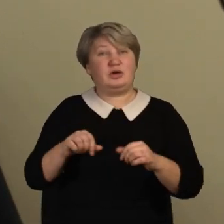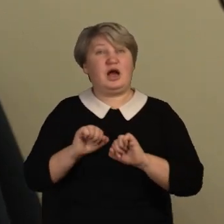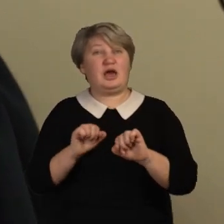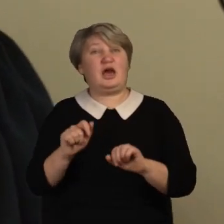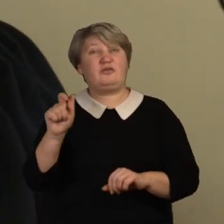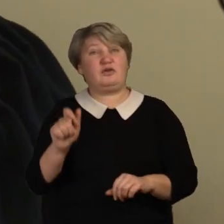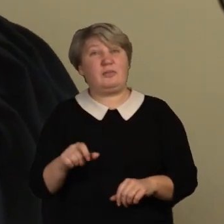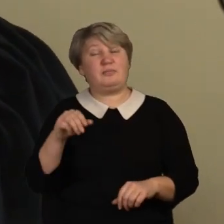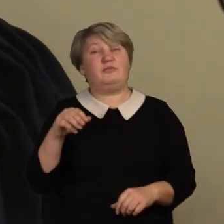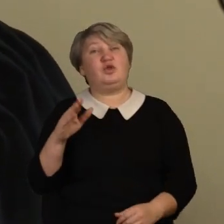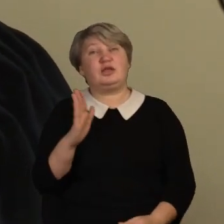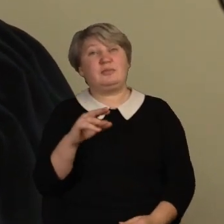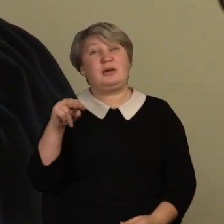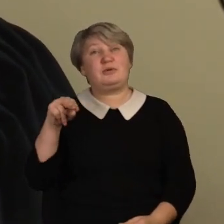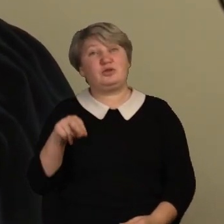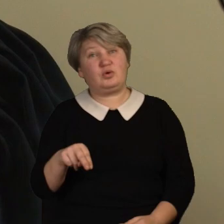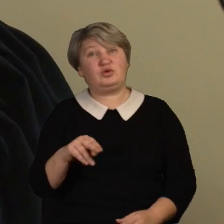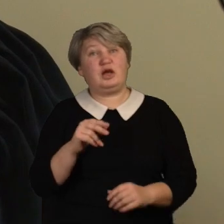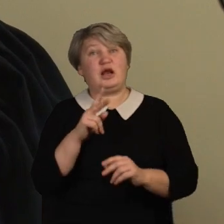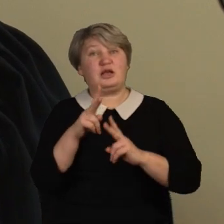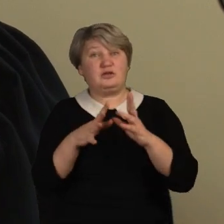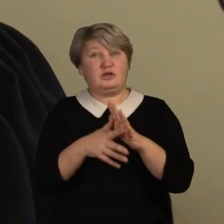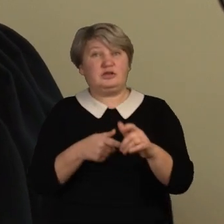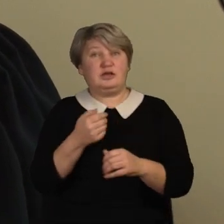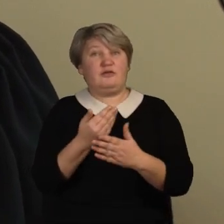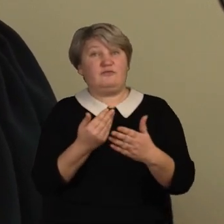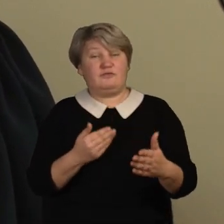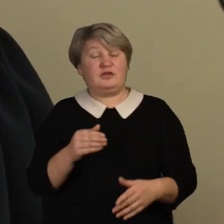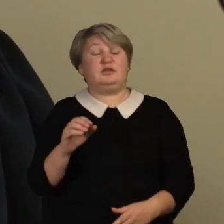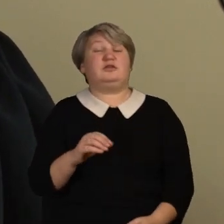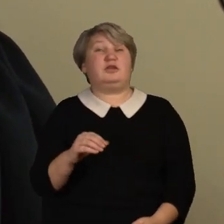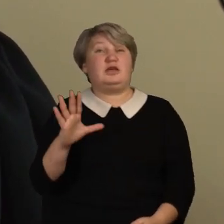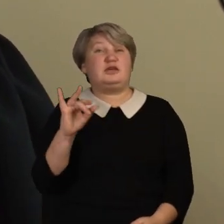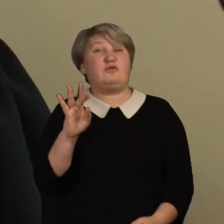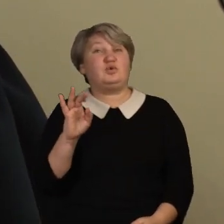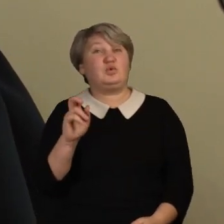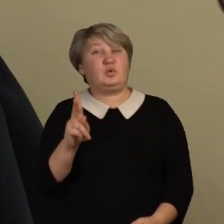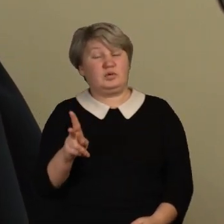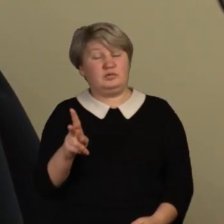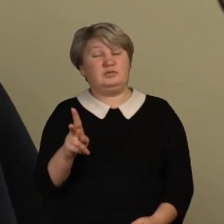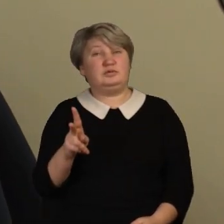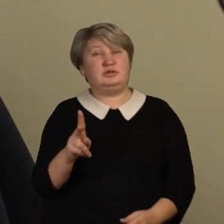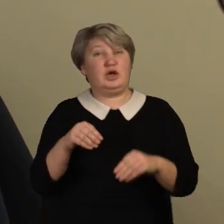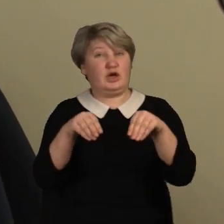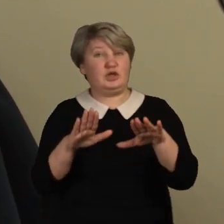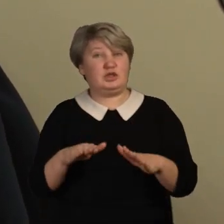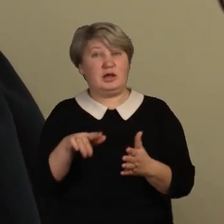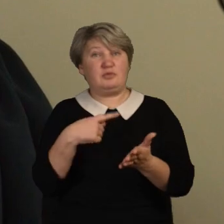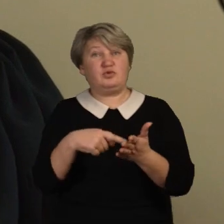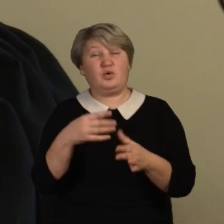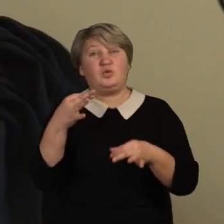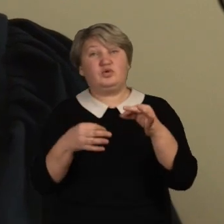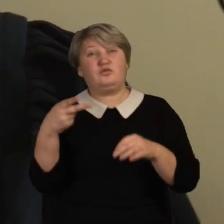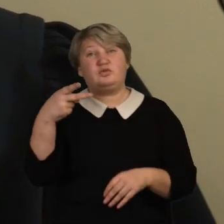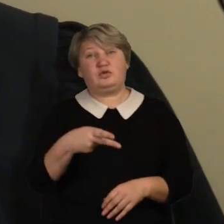Володимира Мироновича та апеляційну скаргу Савчука Галину Михайловича задовольнити. Рішення Івано-Франківського міського суду від 2 серпня